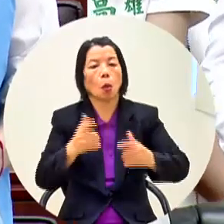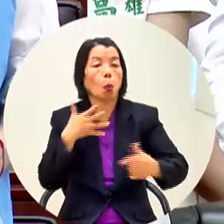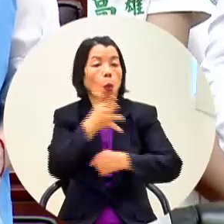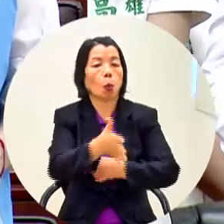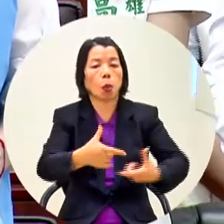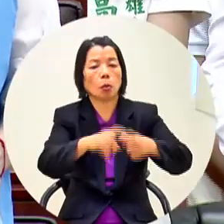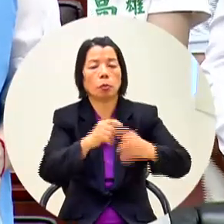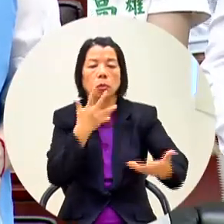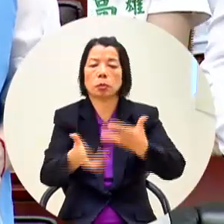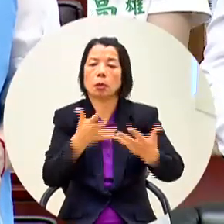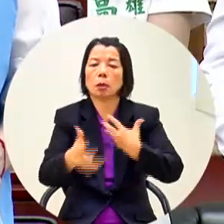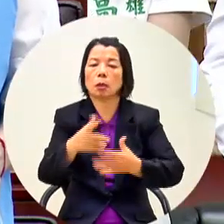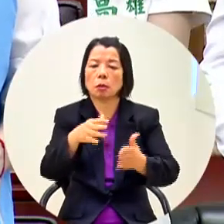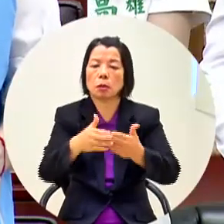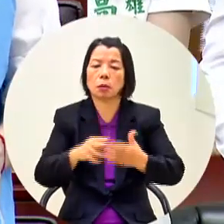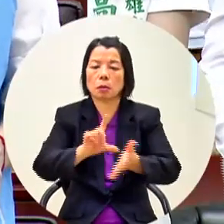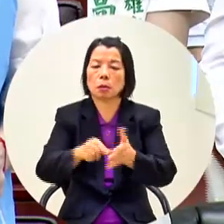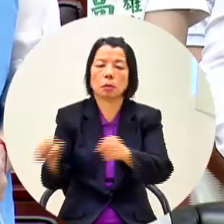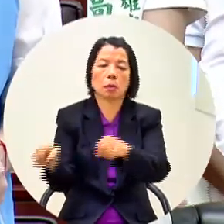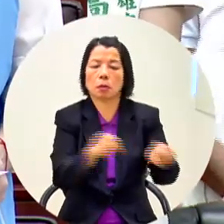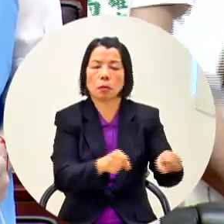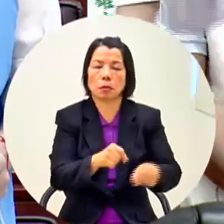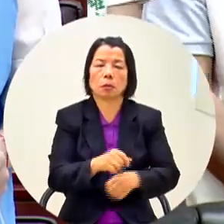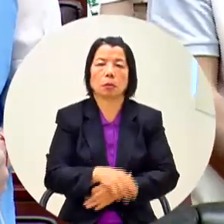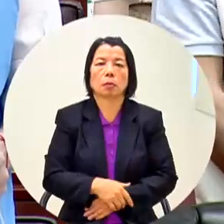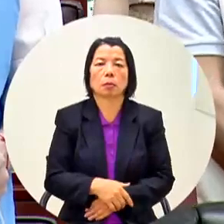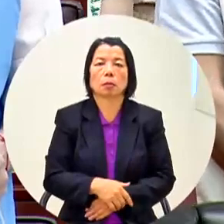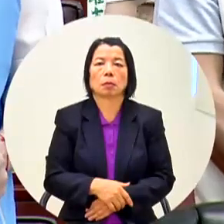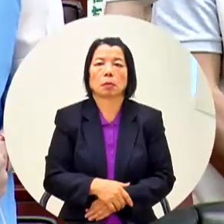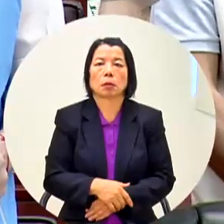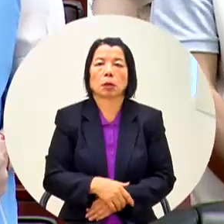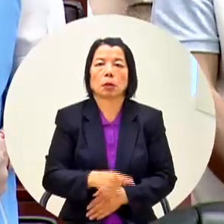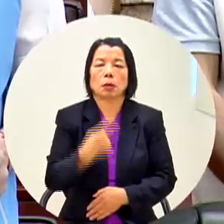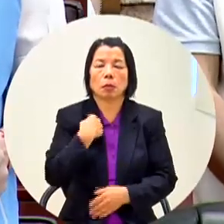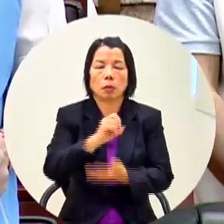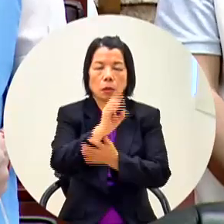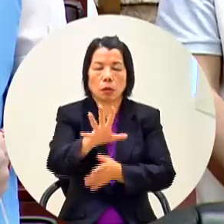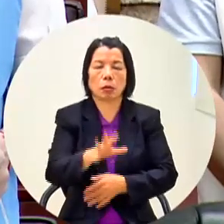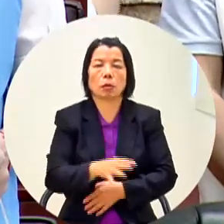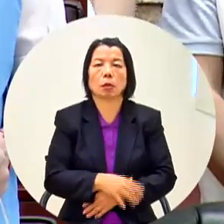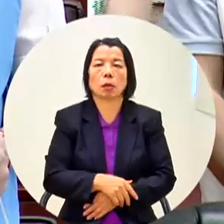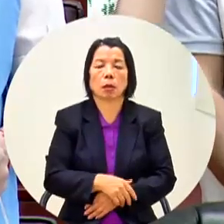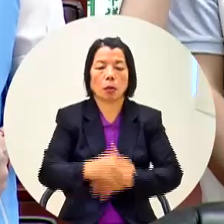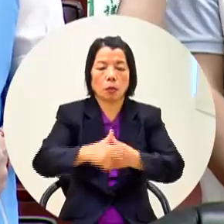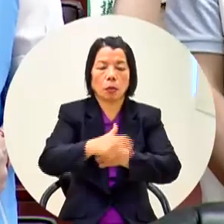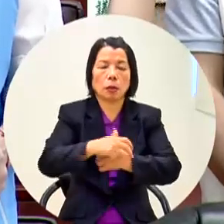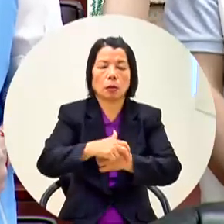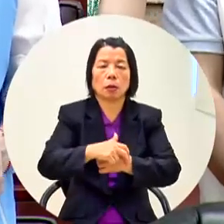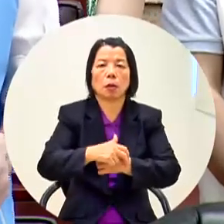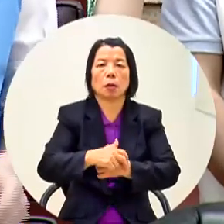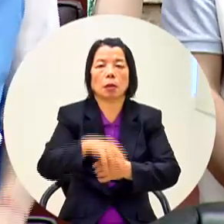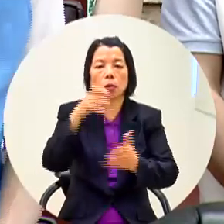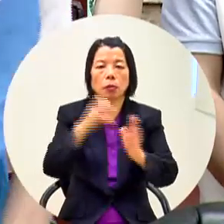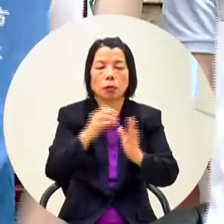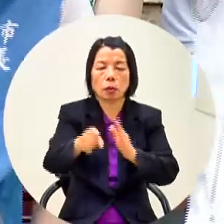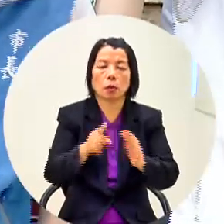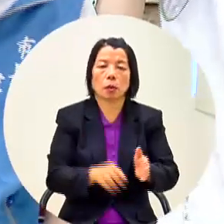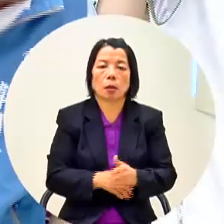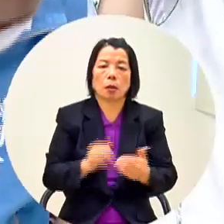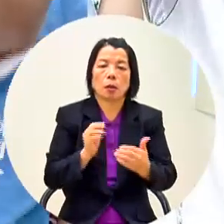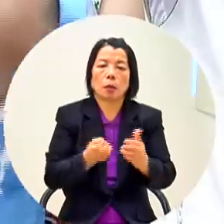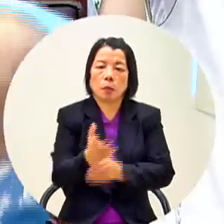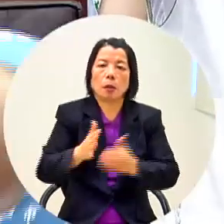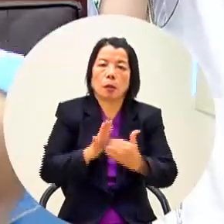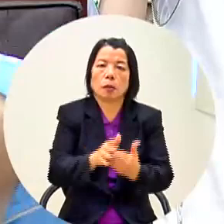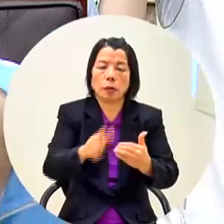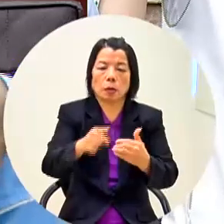拖时间，扯到天方夜谭。 228位，快结束了。 来，我告诉你，来，我告诉你，防疫专业相关人士，如果第